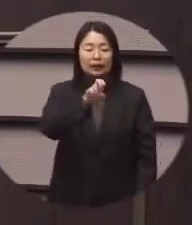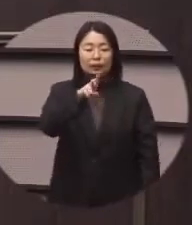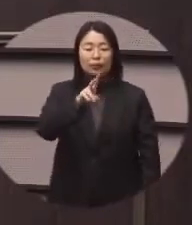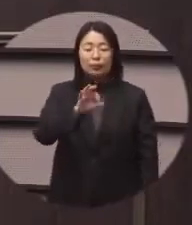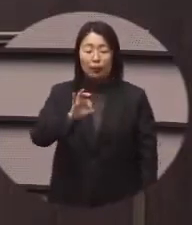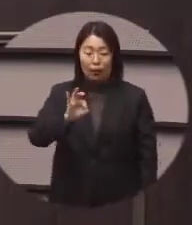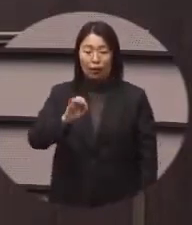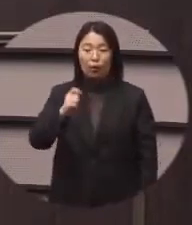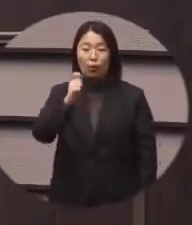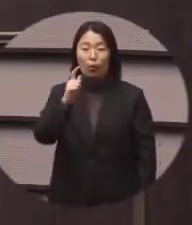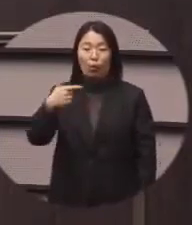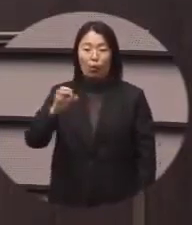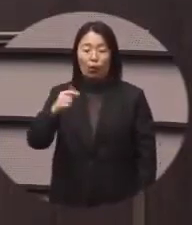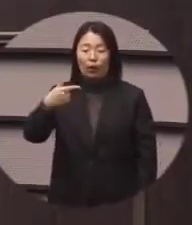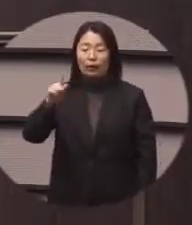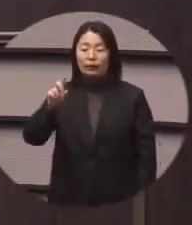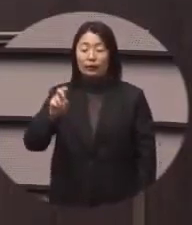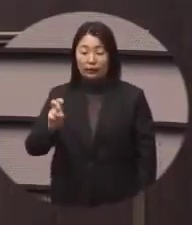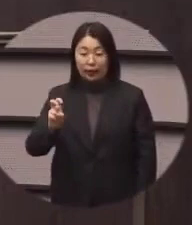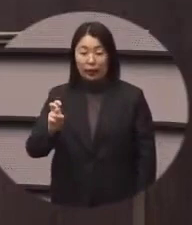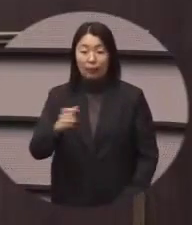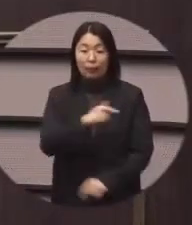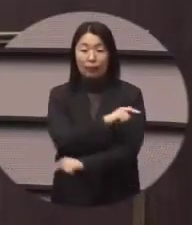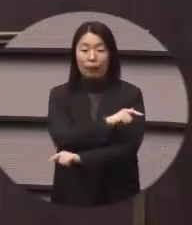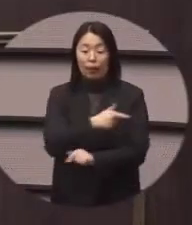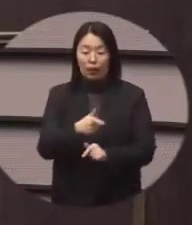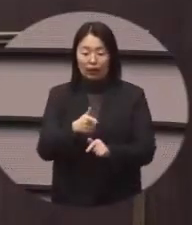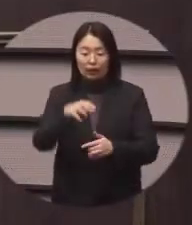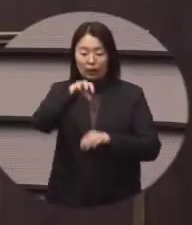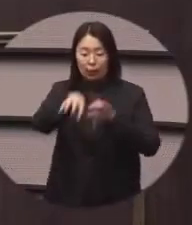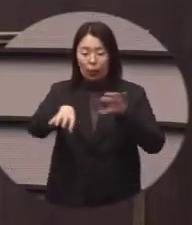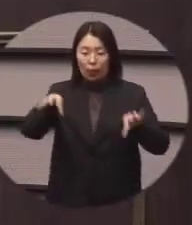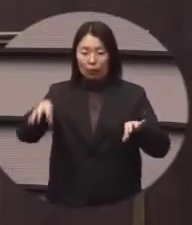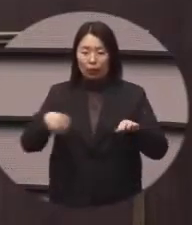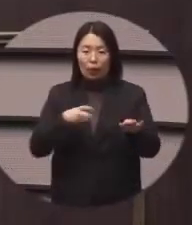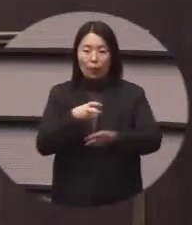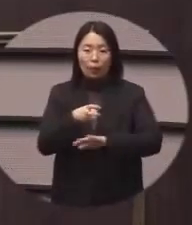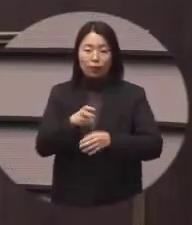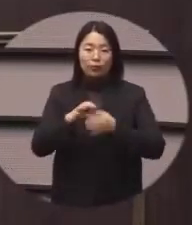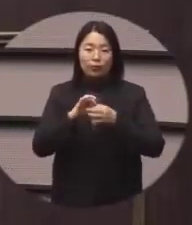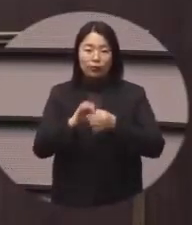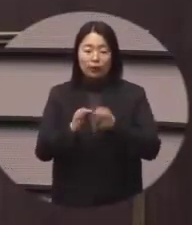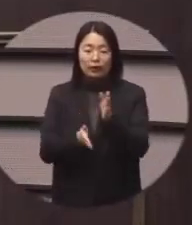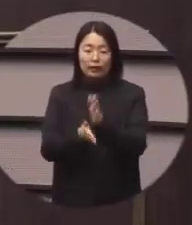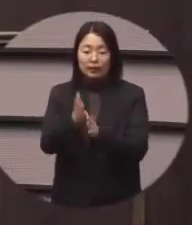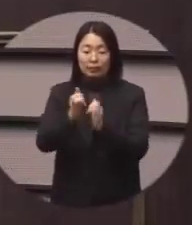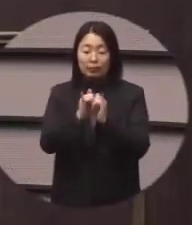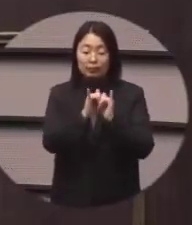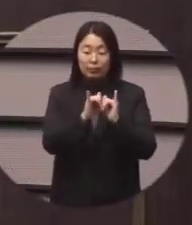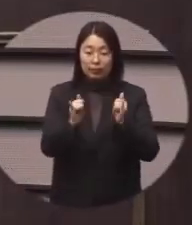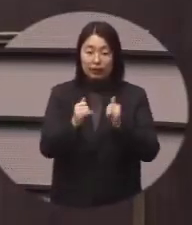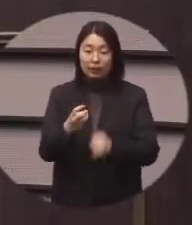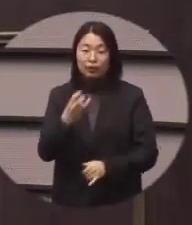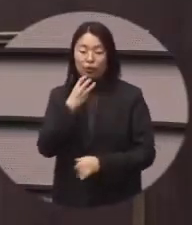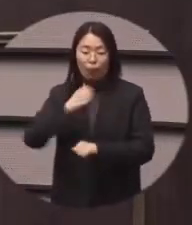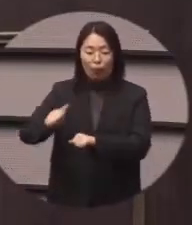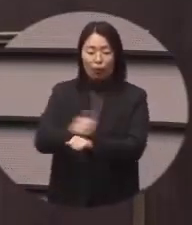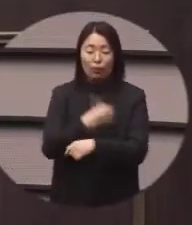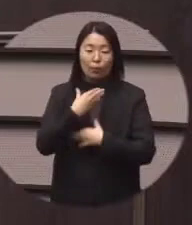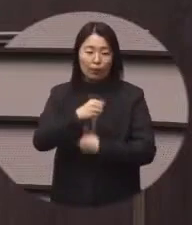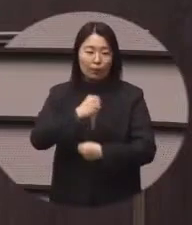강남간 서울 동행버스 운행으로 수도권 내 진출입이 한층 더 편리해져 시민들의 큰 호응을 받고